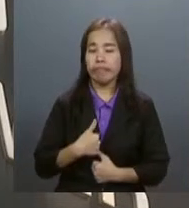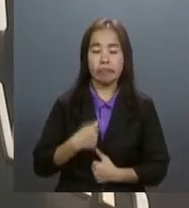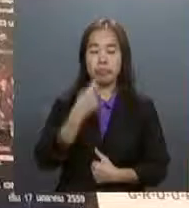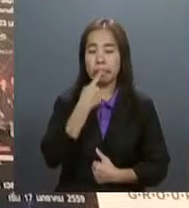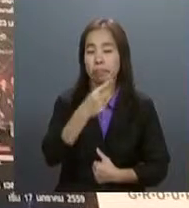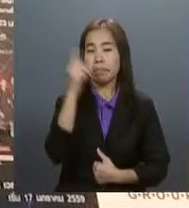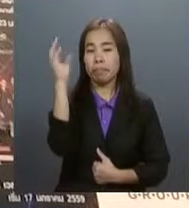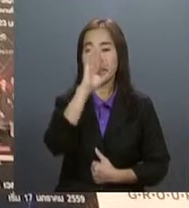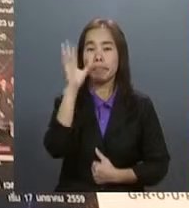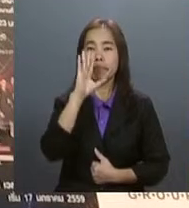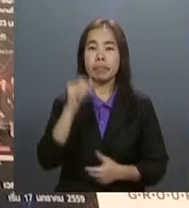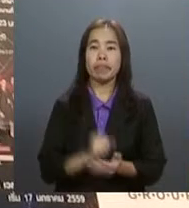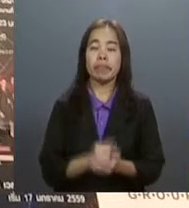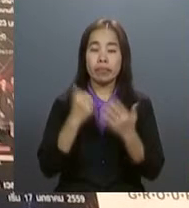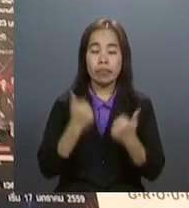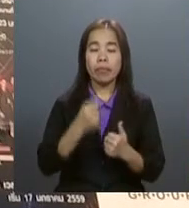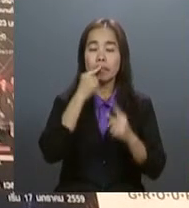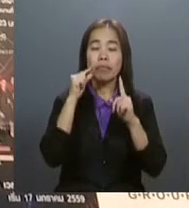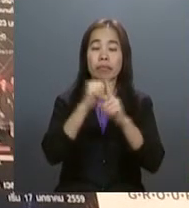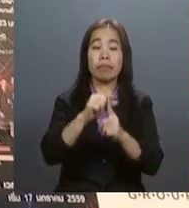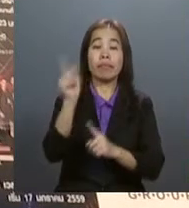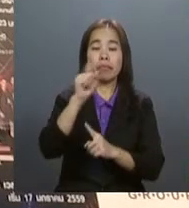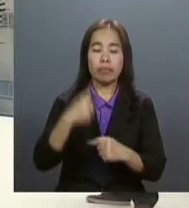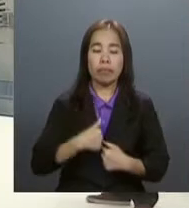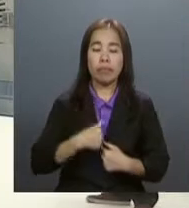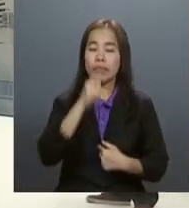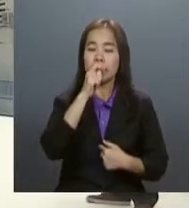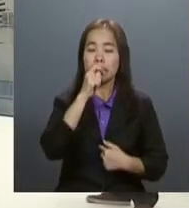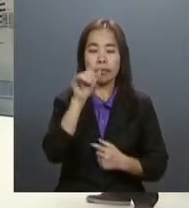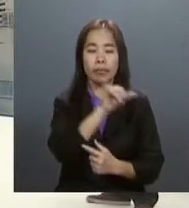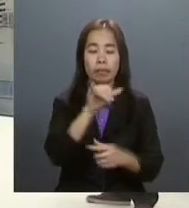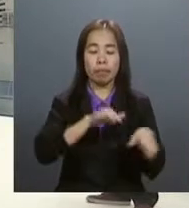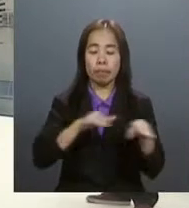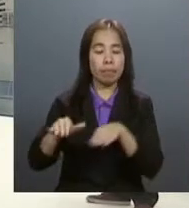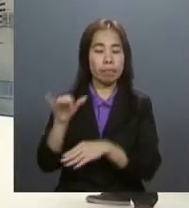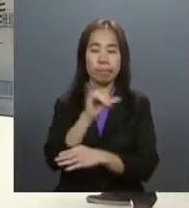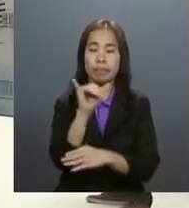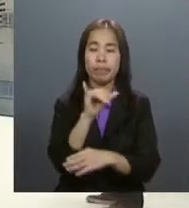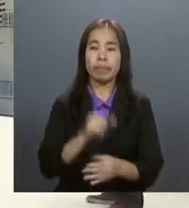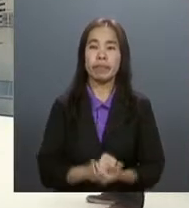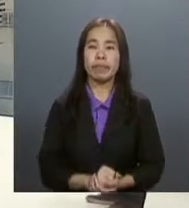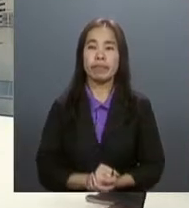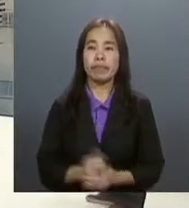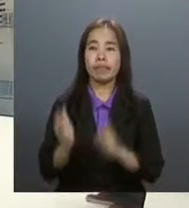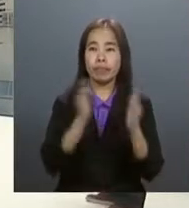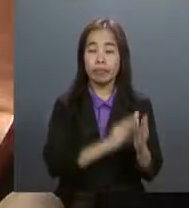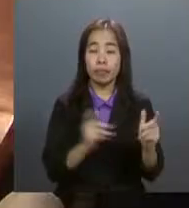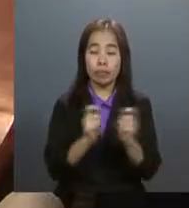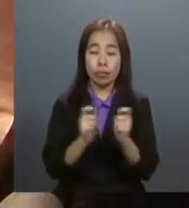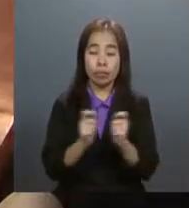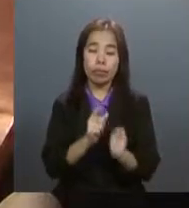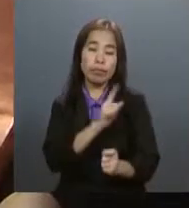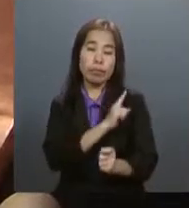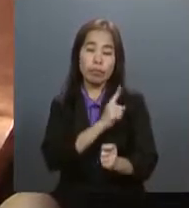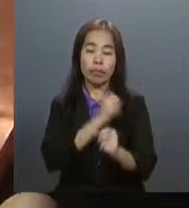อประเด็นที่เกิดขึ้นโดยระบุสั้นๆว่ายังไม่สะดวกให้สัมภาษณ์ด้านคณะอนุกรรมการกำกับผังรายการ